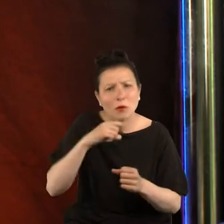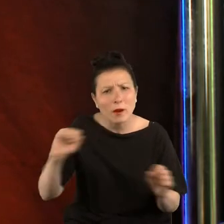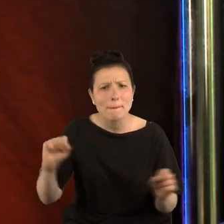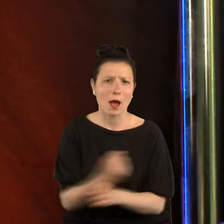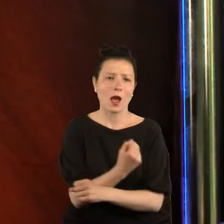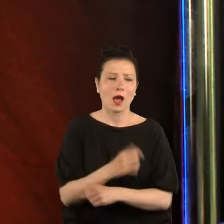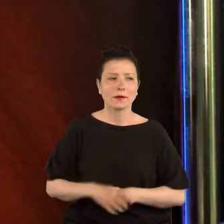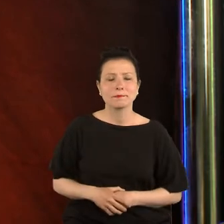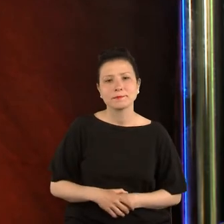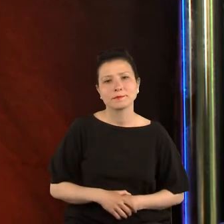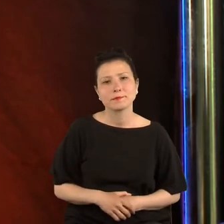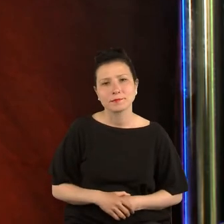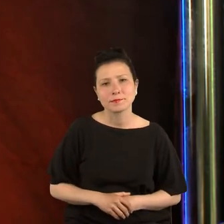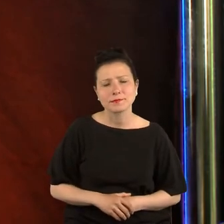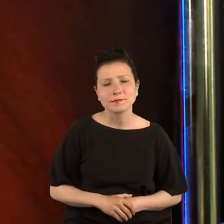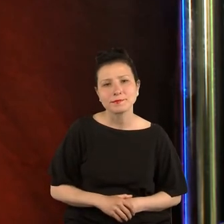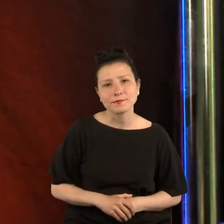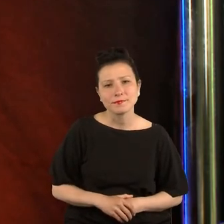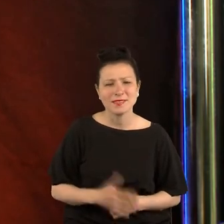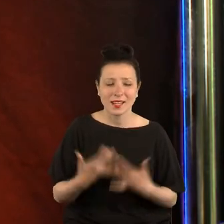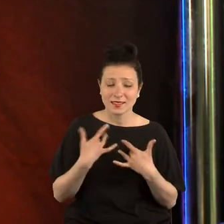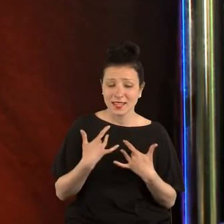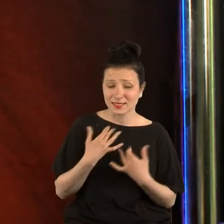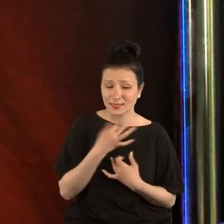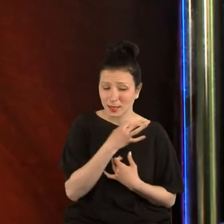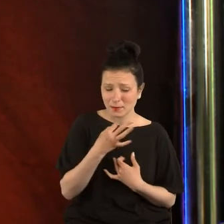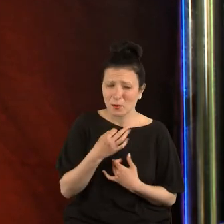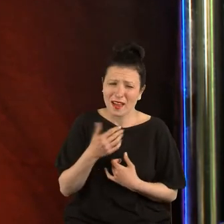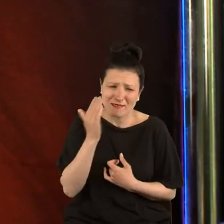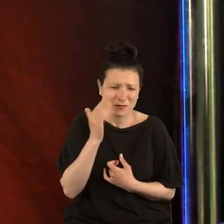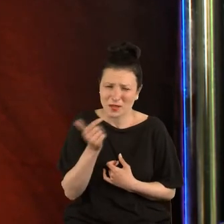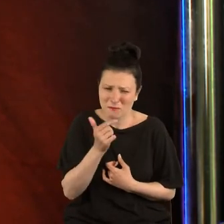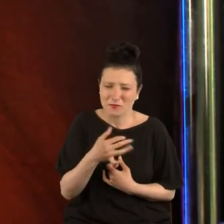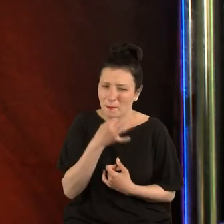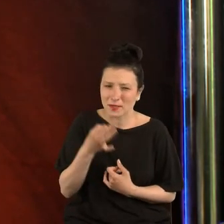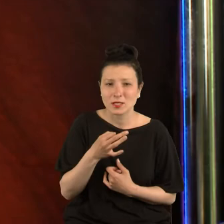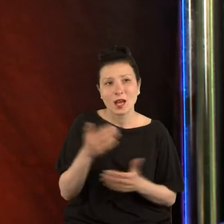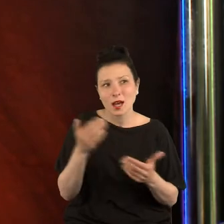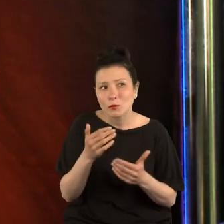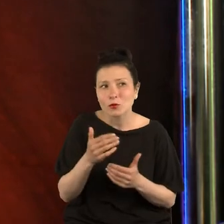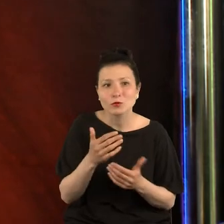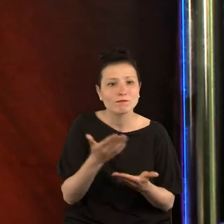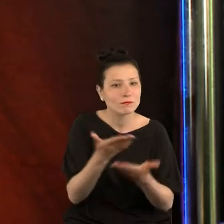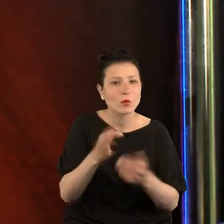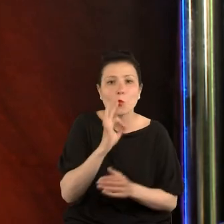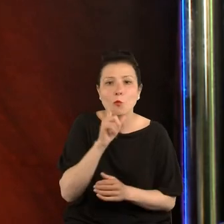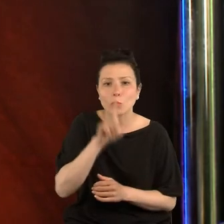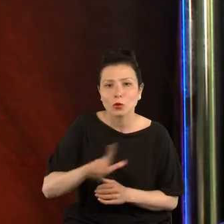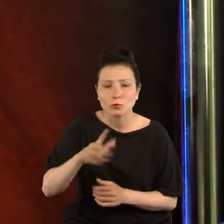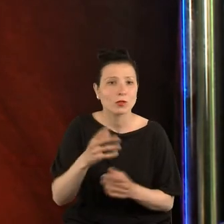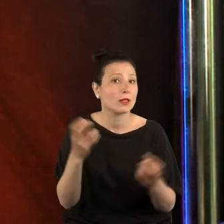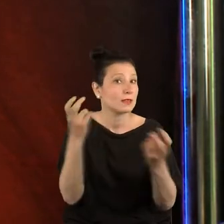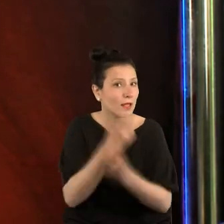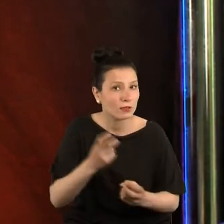No, nie chcę zadać takiego pytania, bo ja wiem, że go nie powinnam zadać, ale może to interesować młodych ludzi. Jak się to